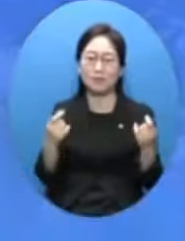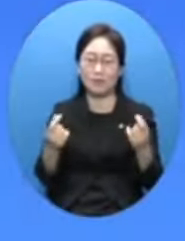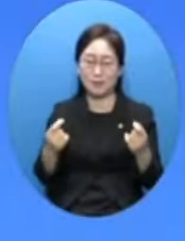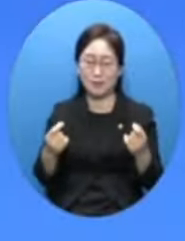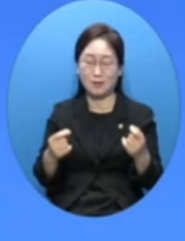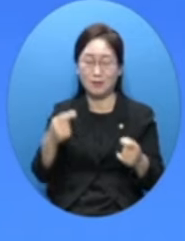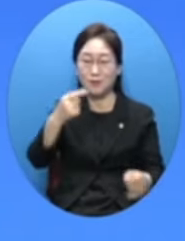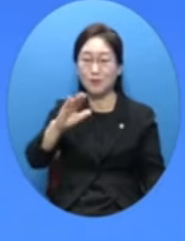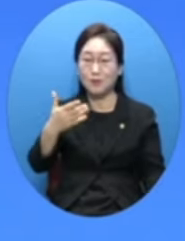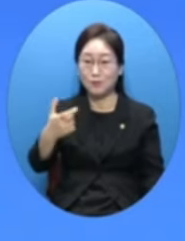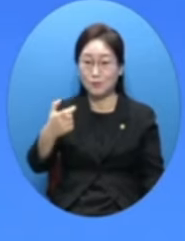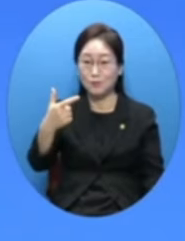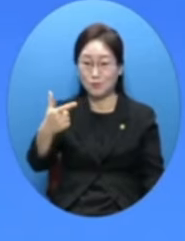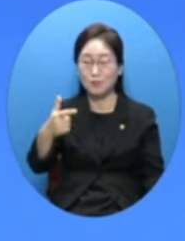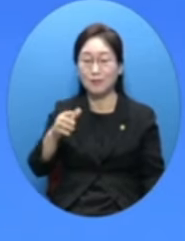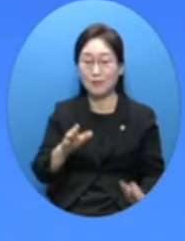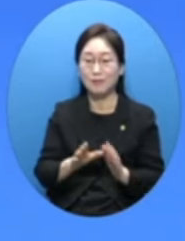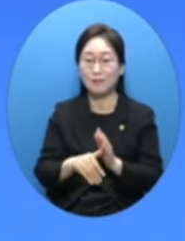1966년에